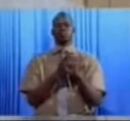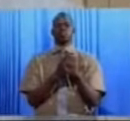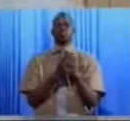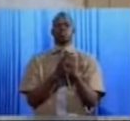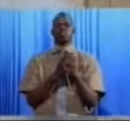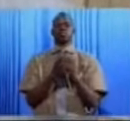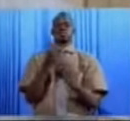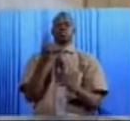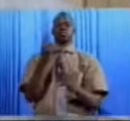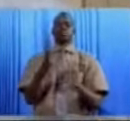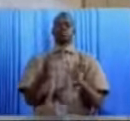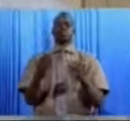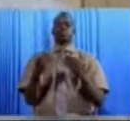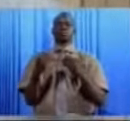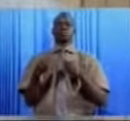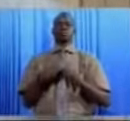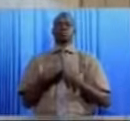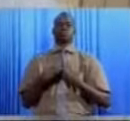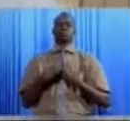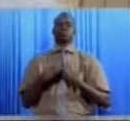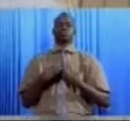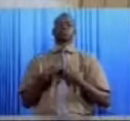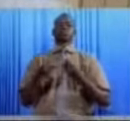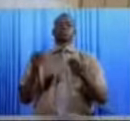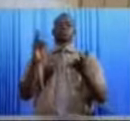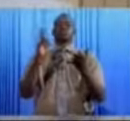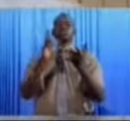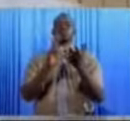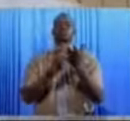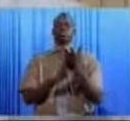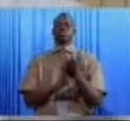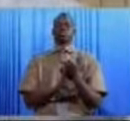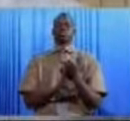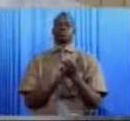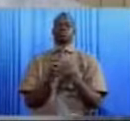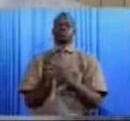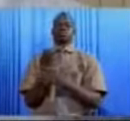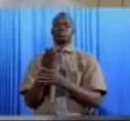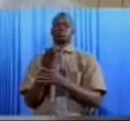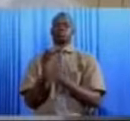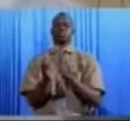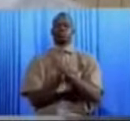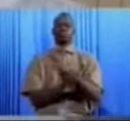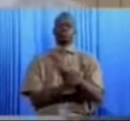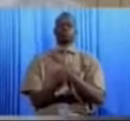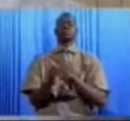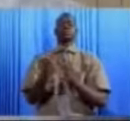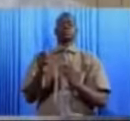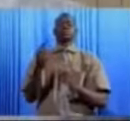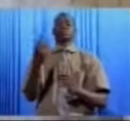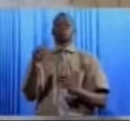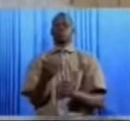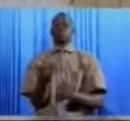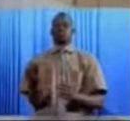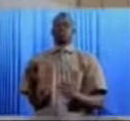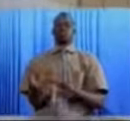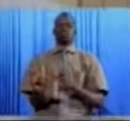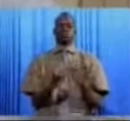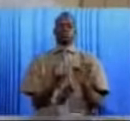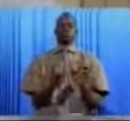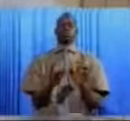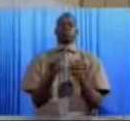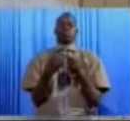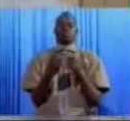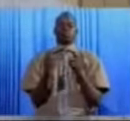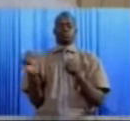appropriation et c'est à quoi mme diallo et créative parce qu'une chose est décidée d'accords bilatéraux une sono et s'assurer